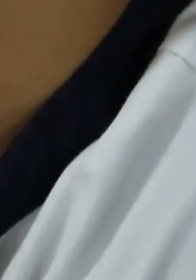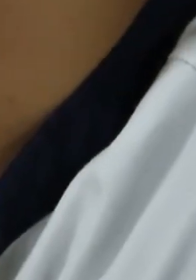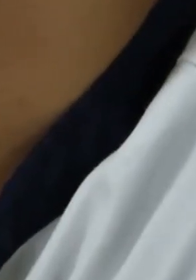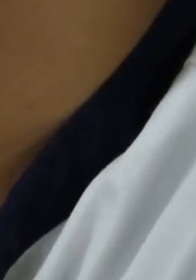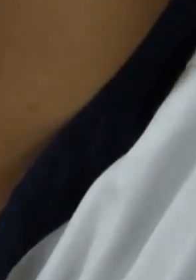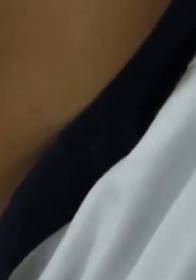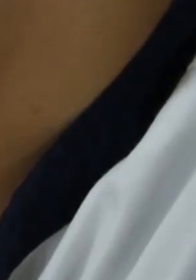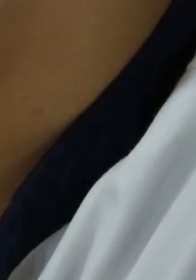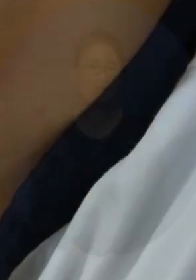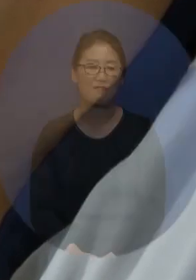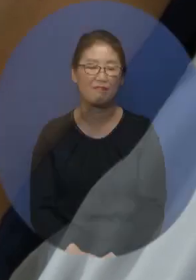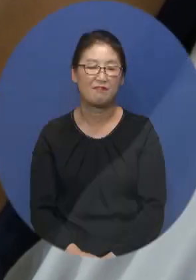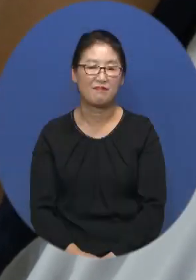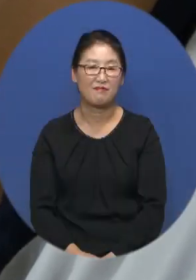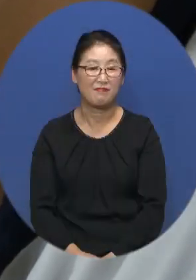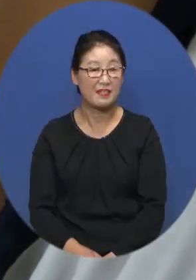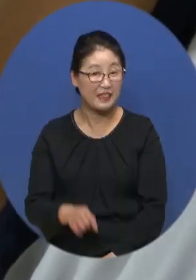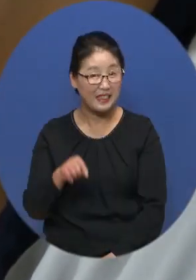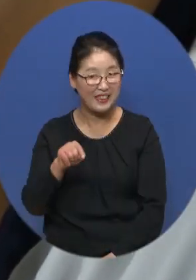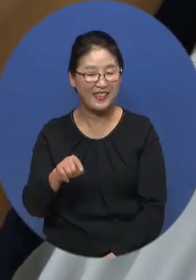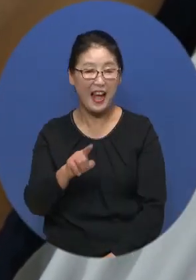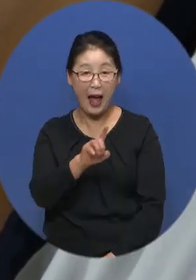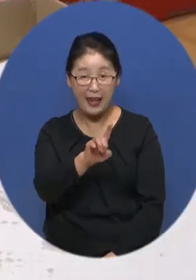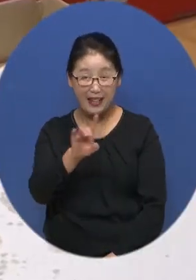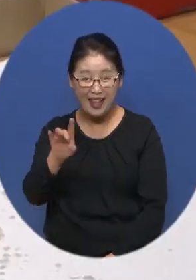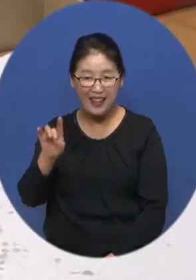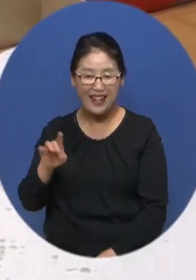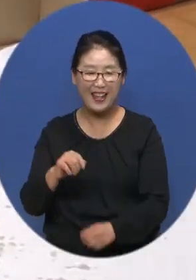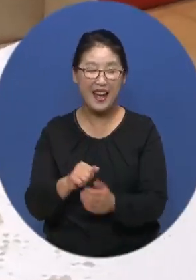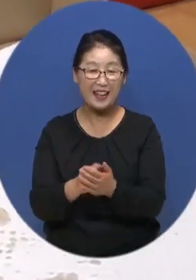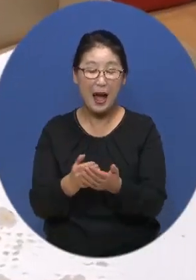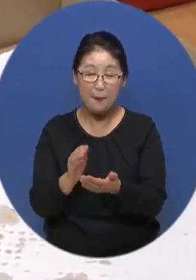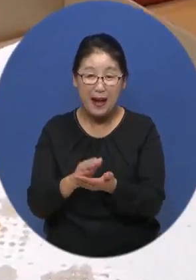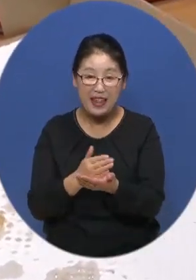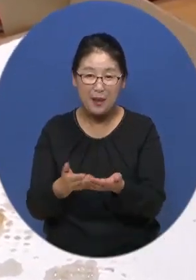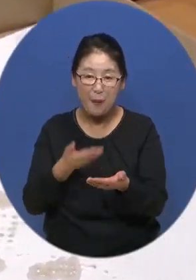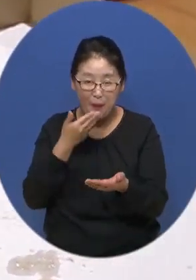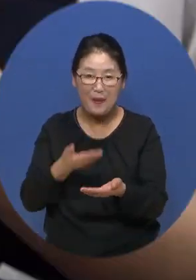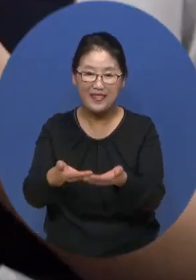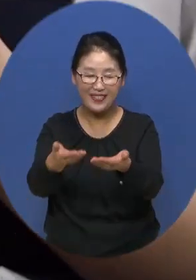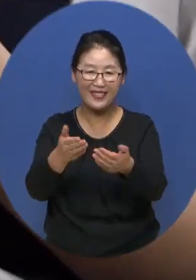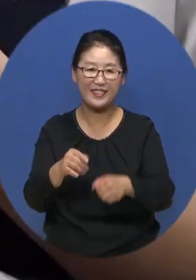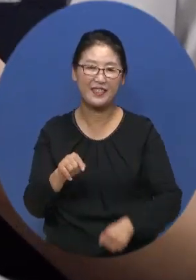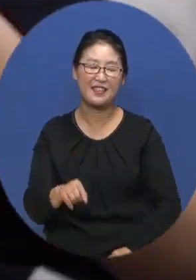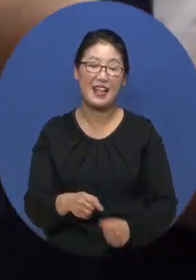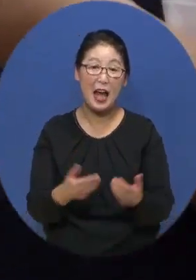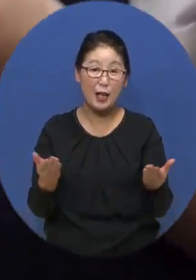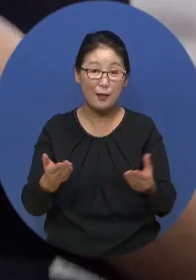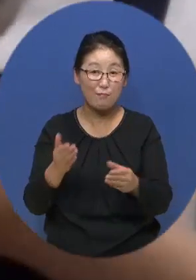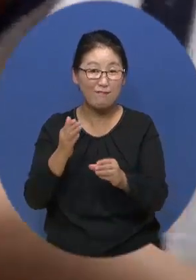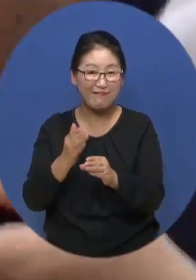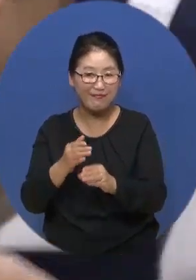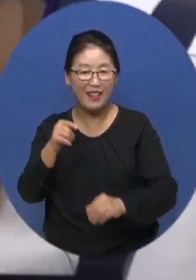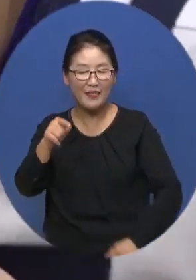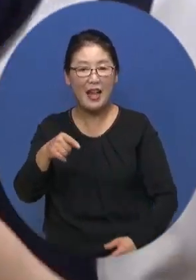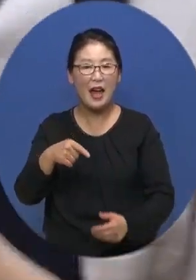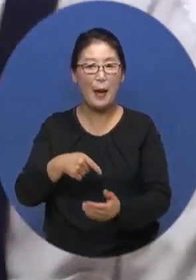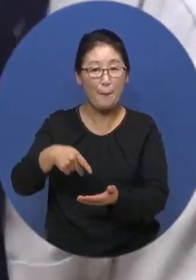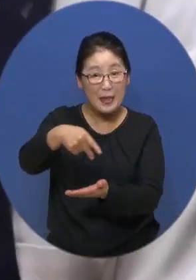배탈. 천천히 하나씩 나눠 먹어요. 알았죠? 네. 고된 작업 중간에 먹는 피자는 얼마나